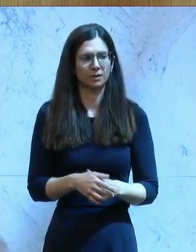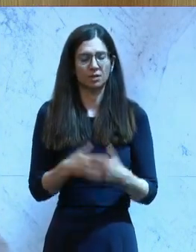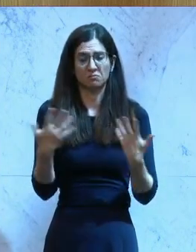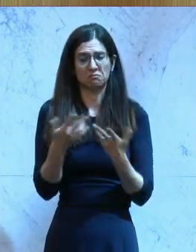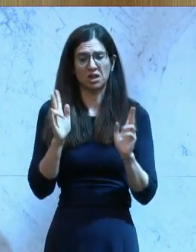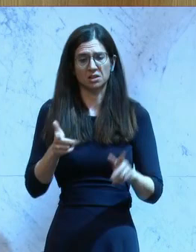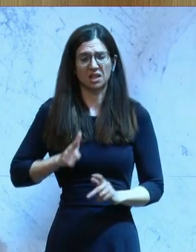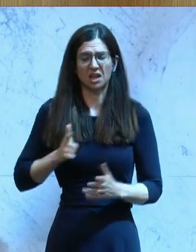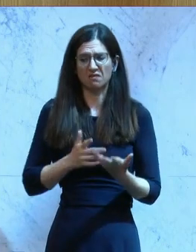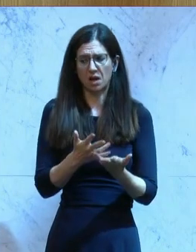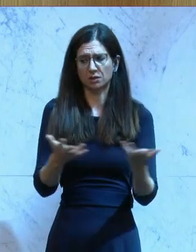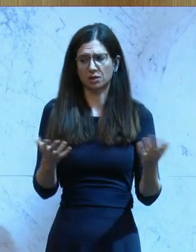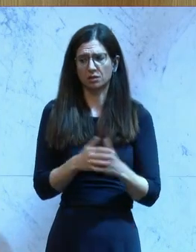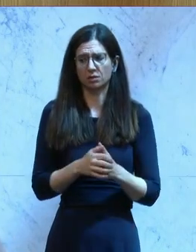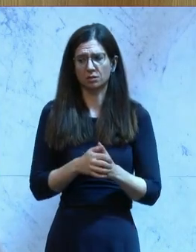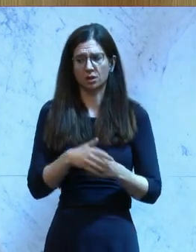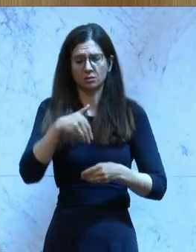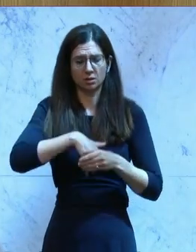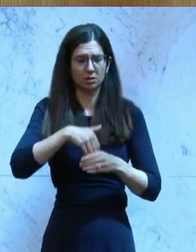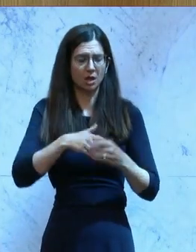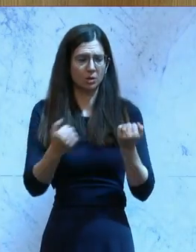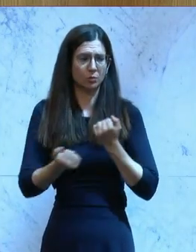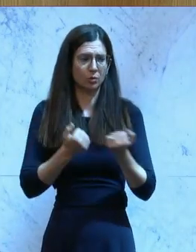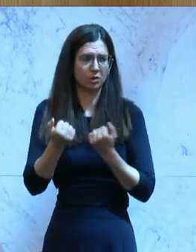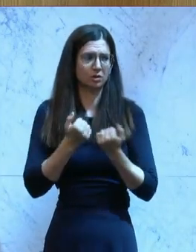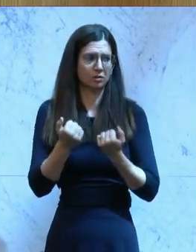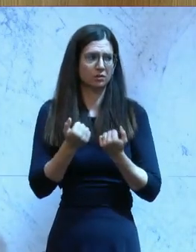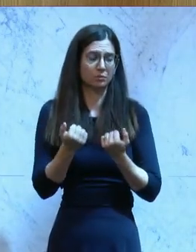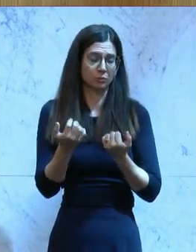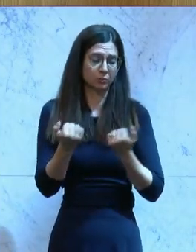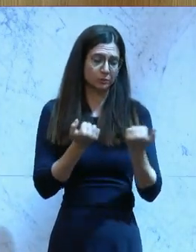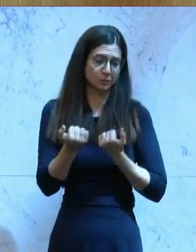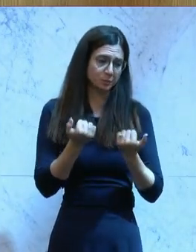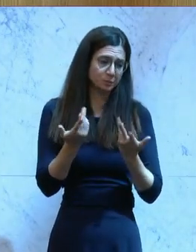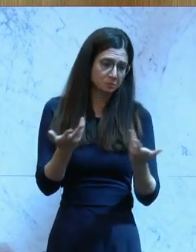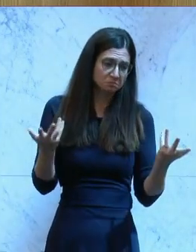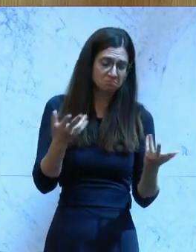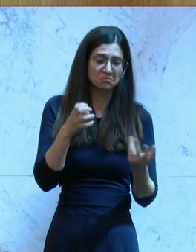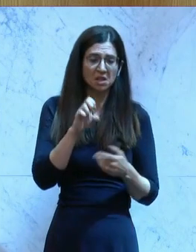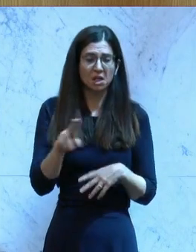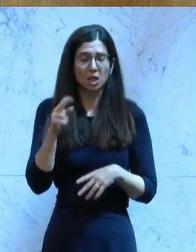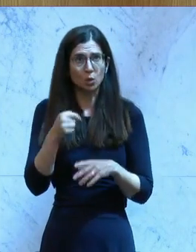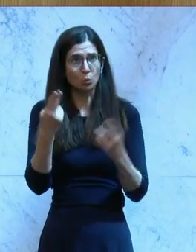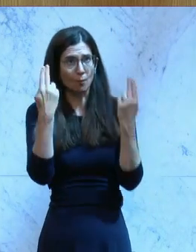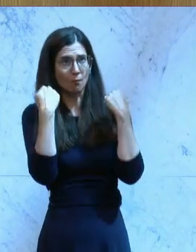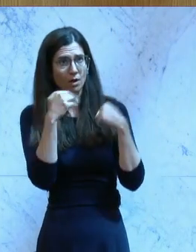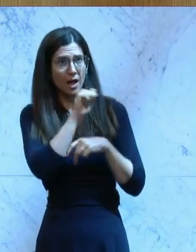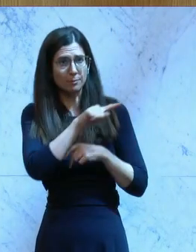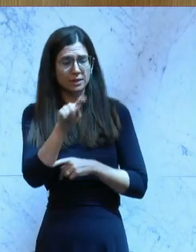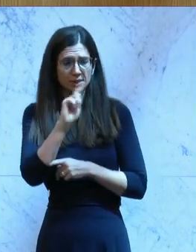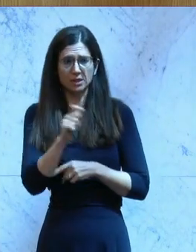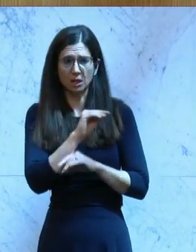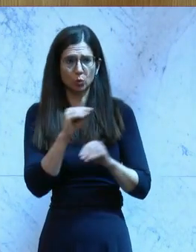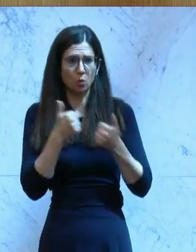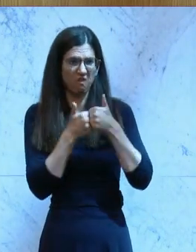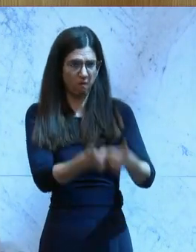zu erwarten von Politikern, deren Politik in weiten Teilen dadurch definiert ist, dass sie EU-hörig ist von A bis Z. Aber ich